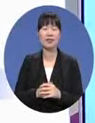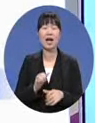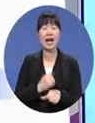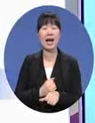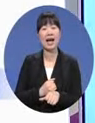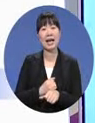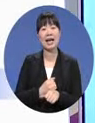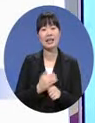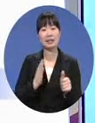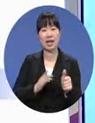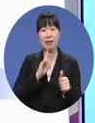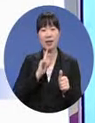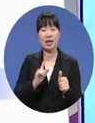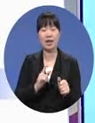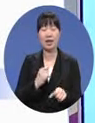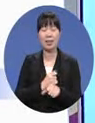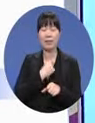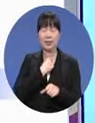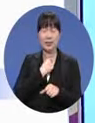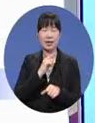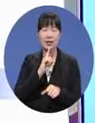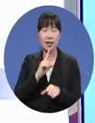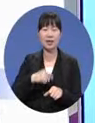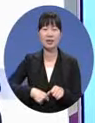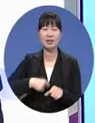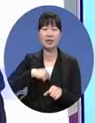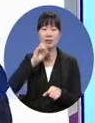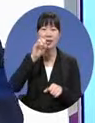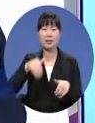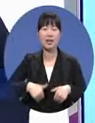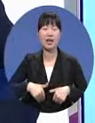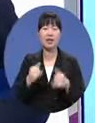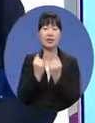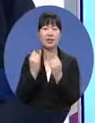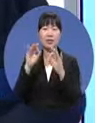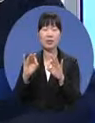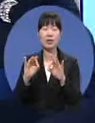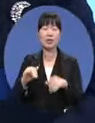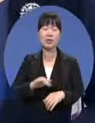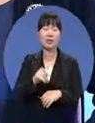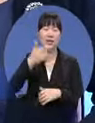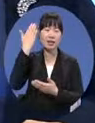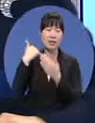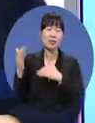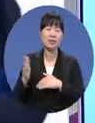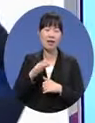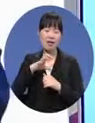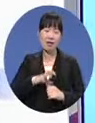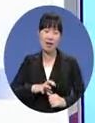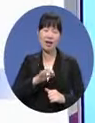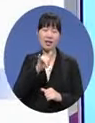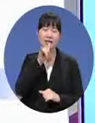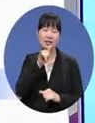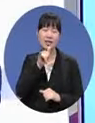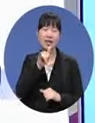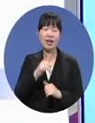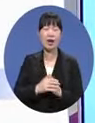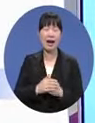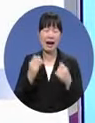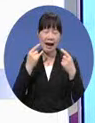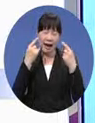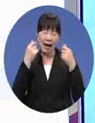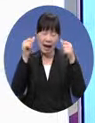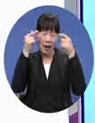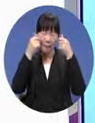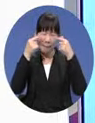하자. 하고 싶을 때 하자 소리도 솔직하게 해야 되고. 네. 근데 여자들은 이제 우리는 아주 옛날부터 억눌린 게 뭐냐면 밝힌다 소리